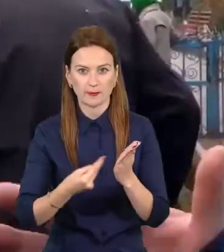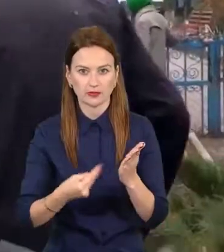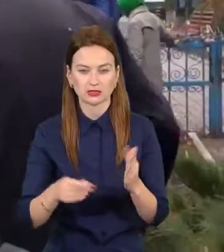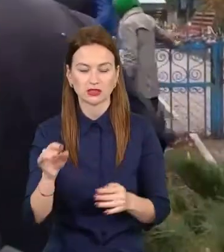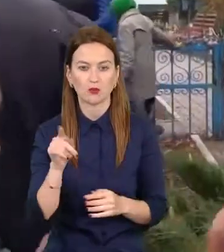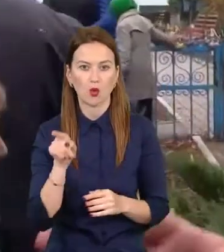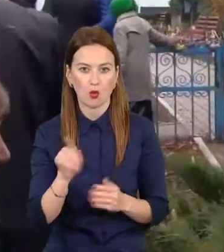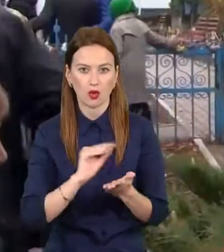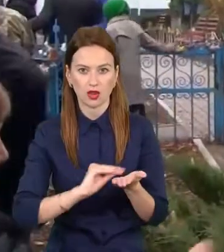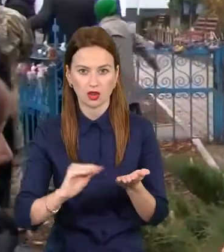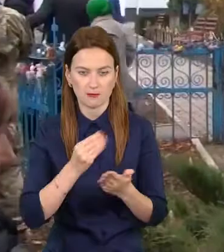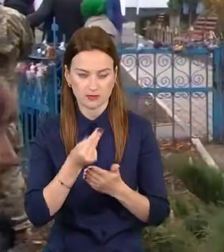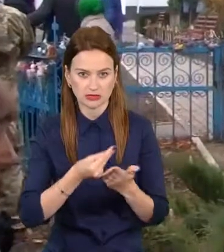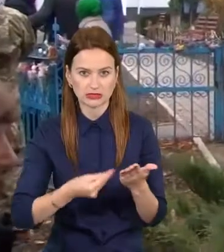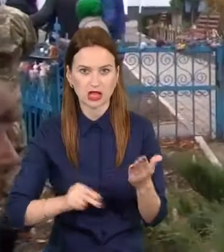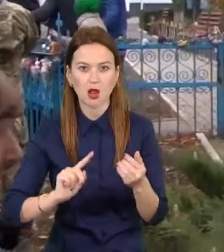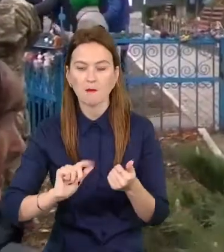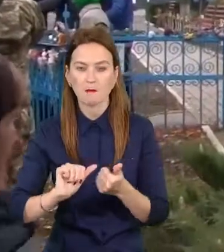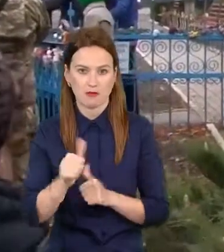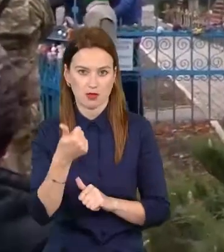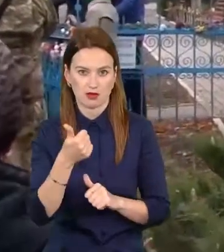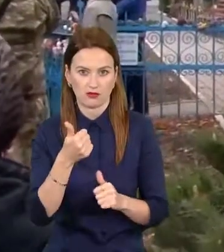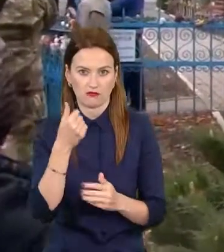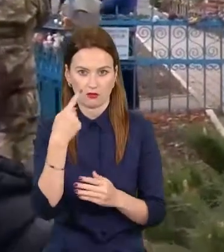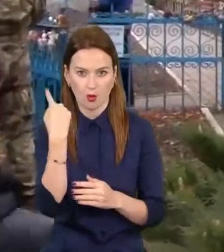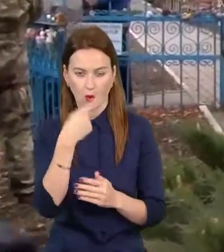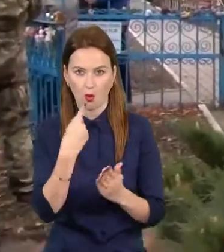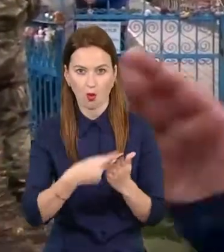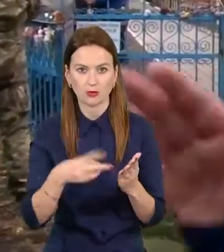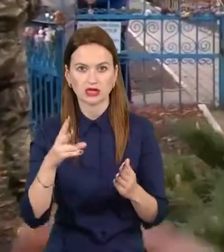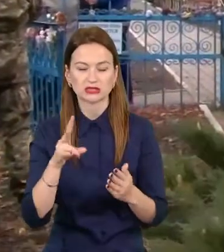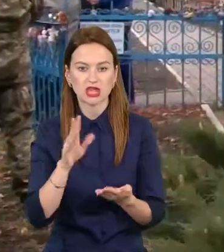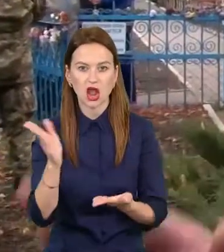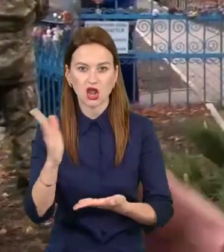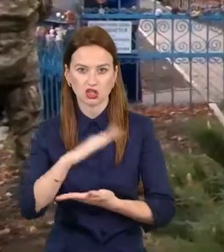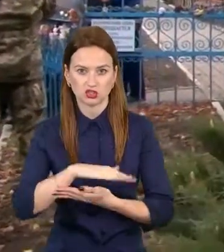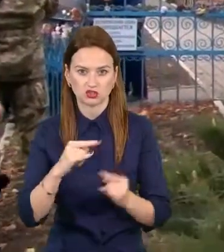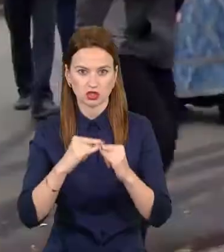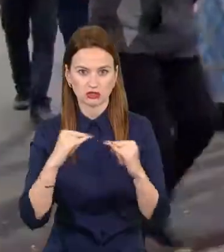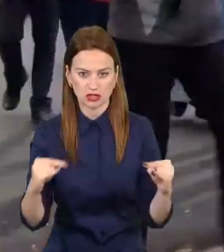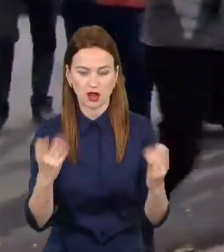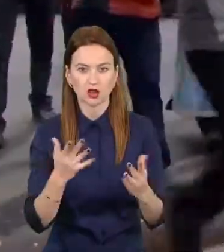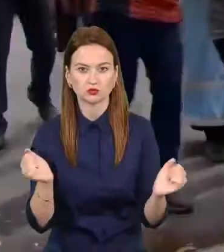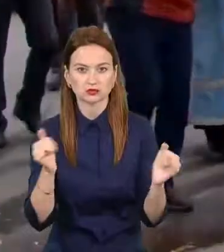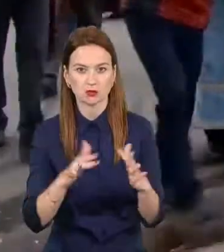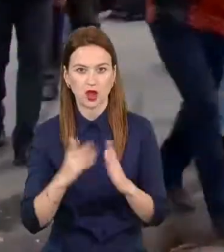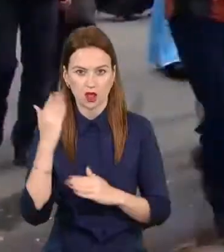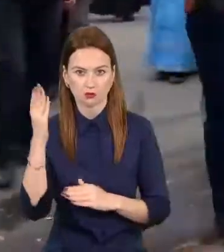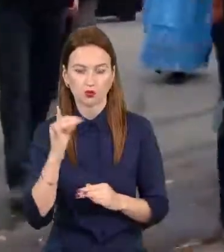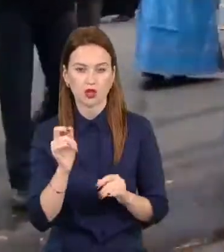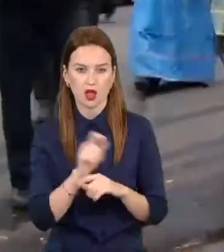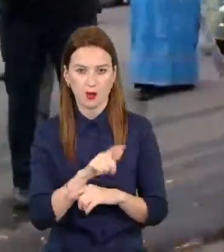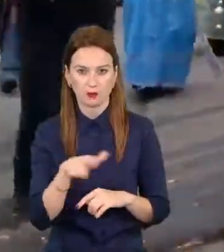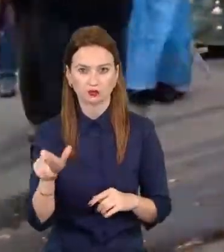він написав первообраз Богородиці на кришці стола, за яким збирався Господь і апостол. Її називають